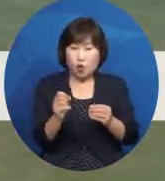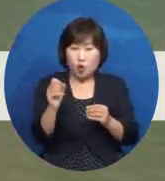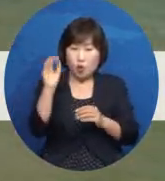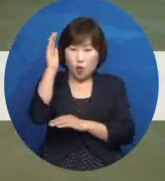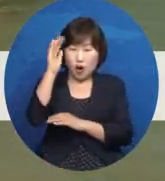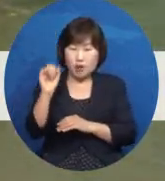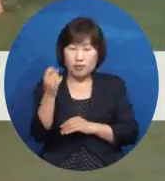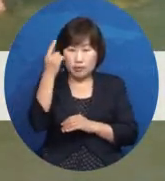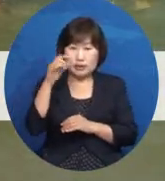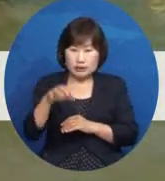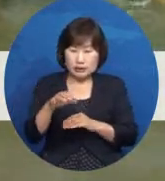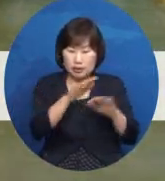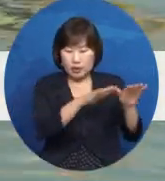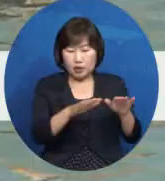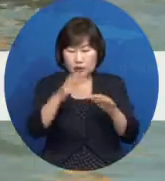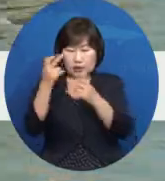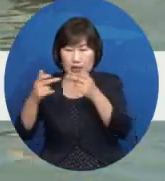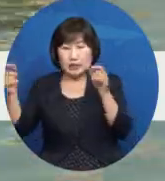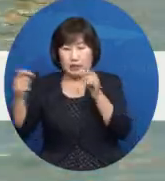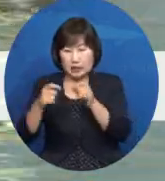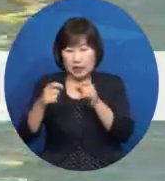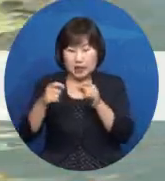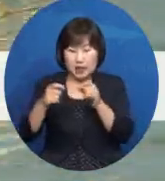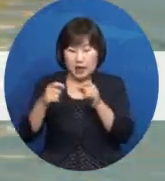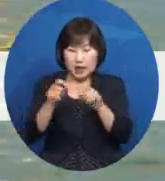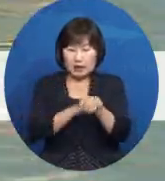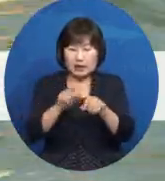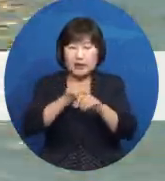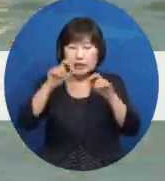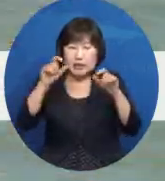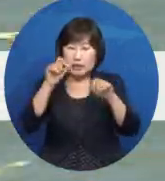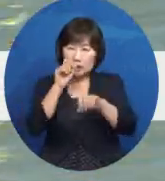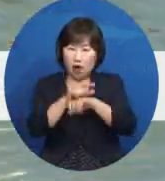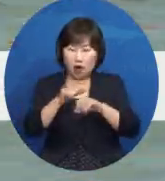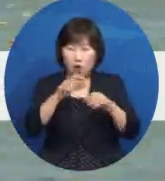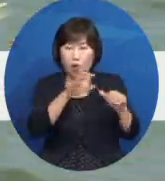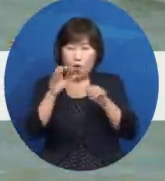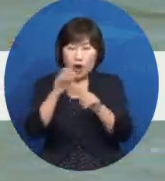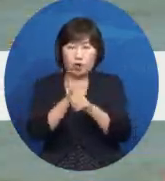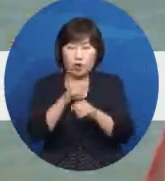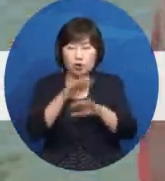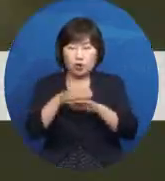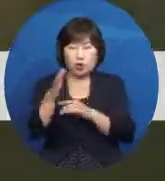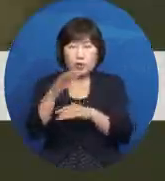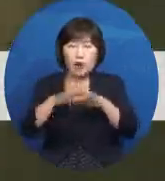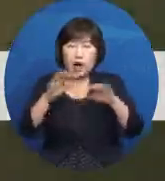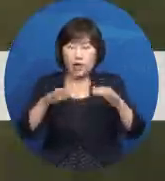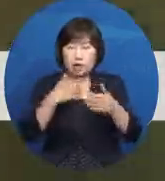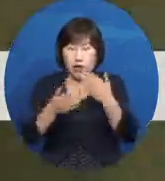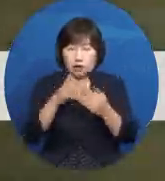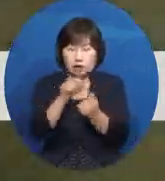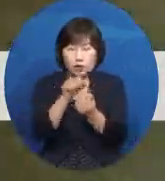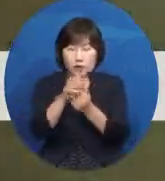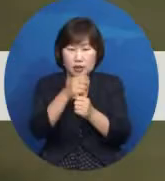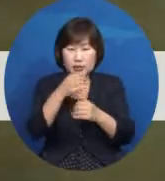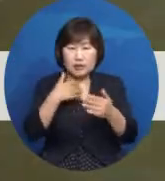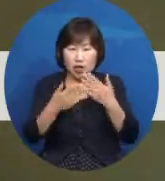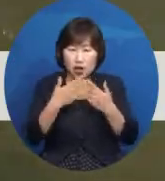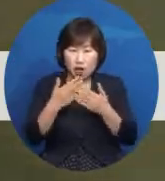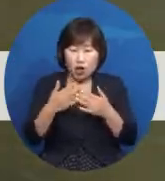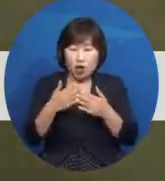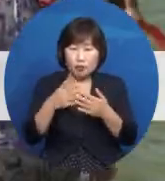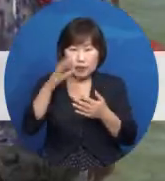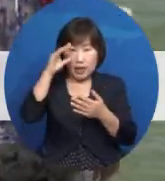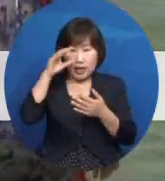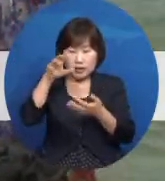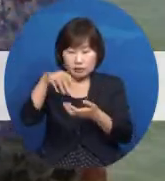발상지이자 바닷가와 산이 인접한 동해면의 특성을 활용한 농어촌 마을 체험, 조개잡이 체험, 자연 방사계란 줍기